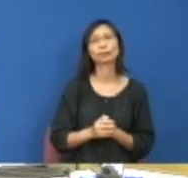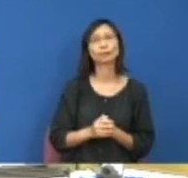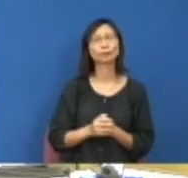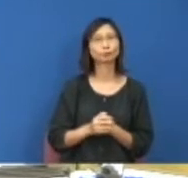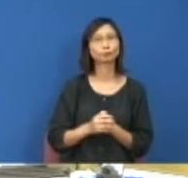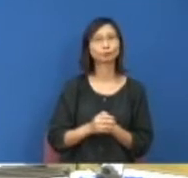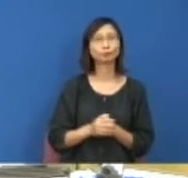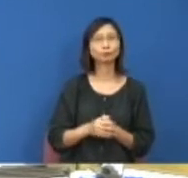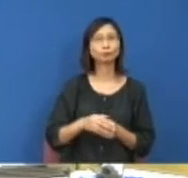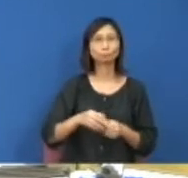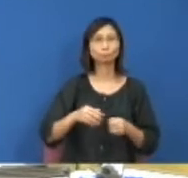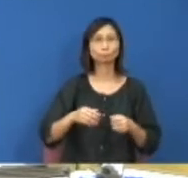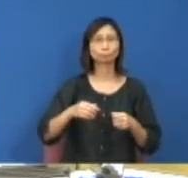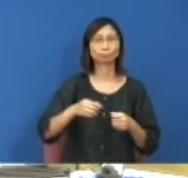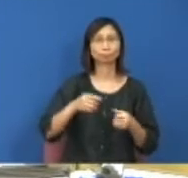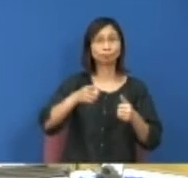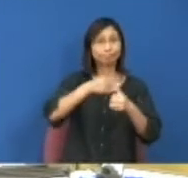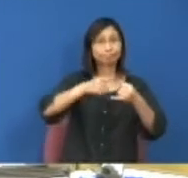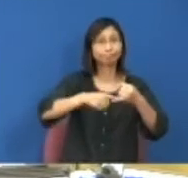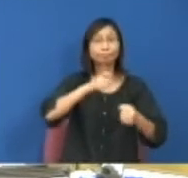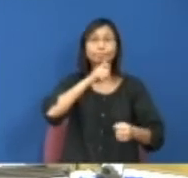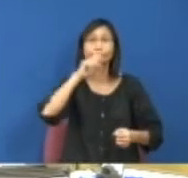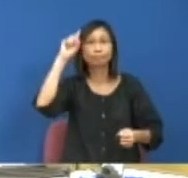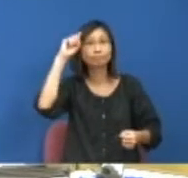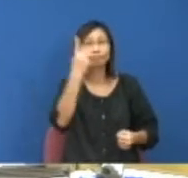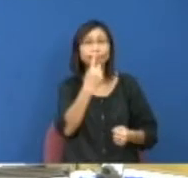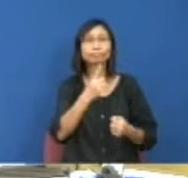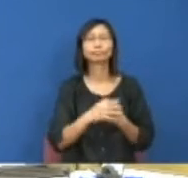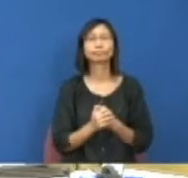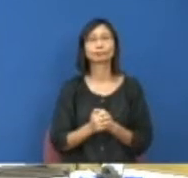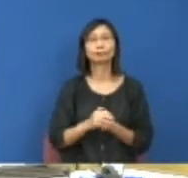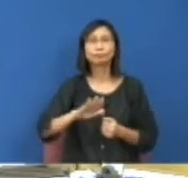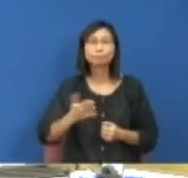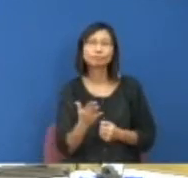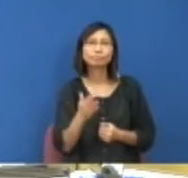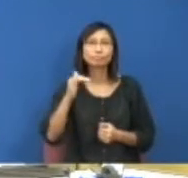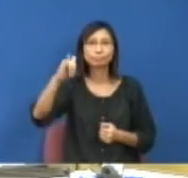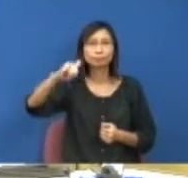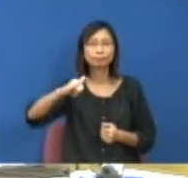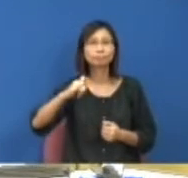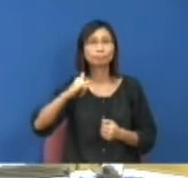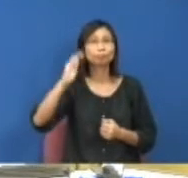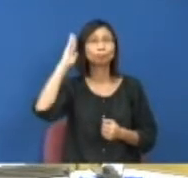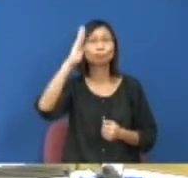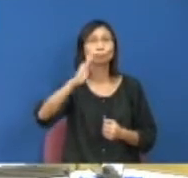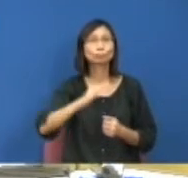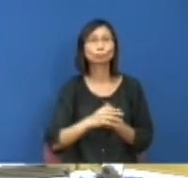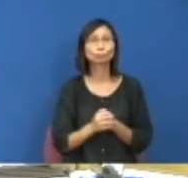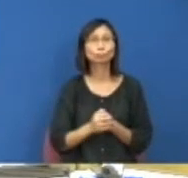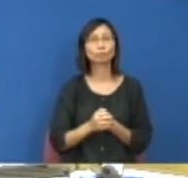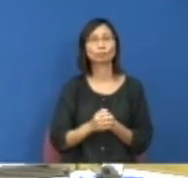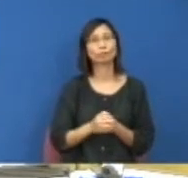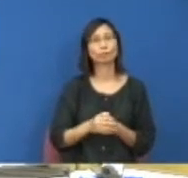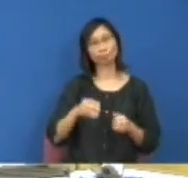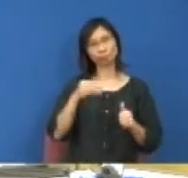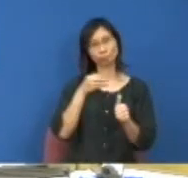到題，就係佢總有一日，咁未嗰日未嚟之前咧，你教授啲知識係冇用。其實啲知識咧就唔使我哋教授，你上網已